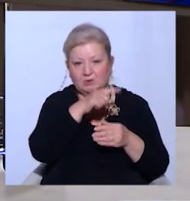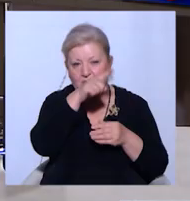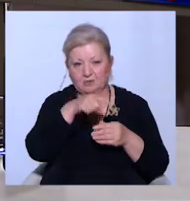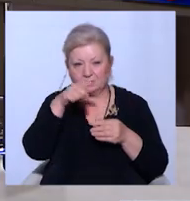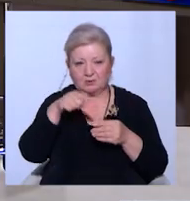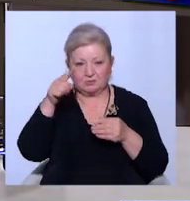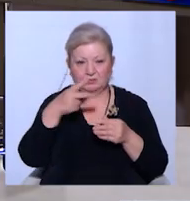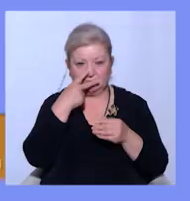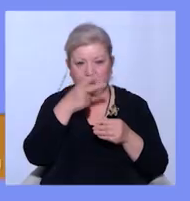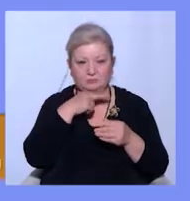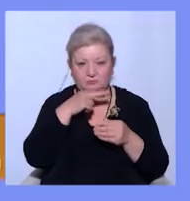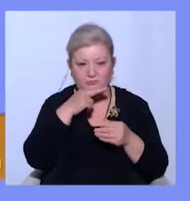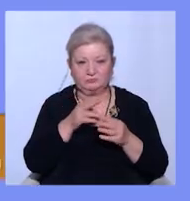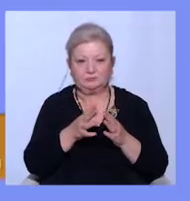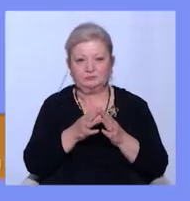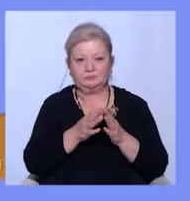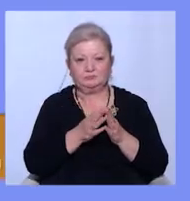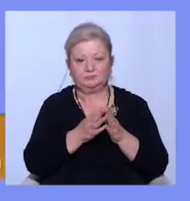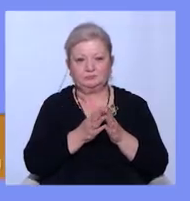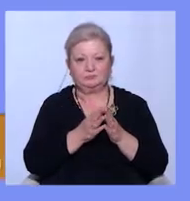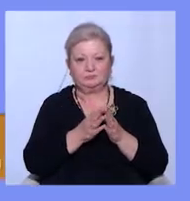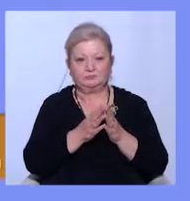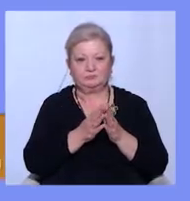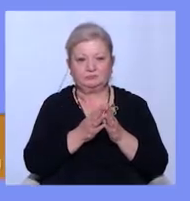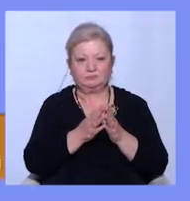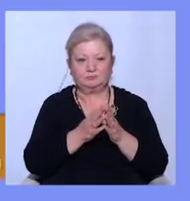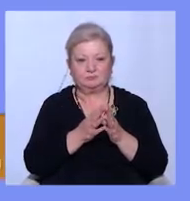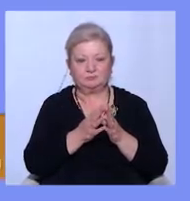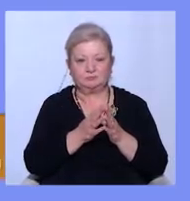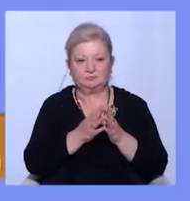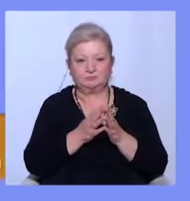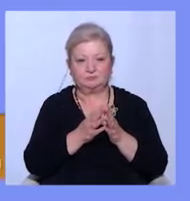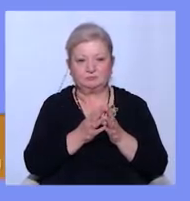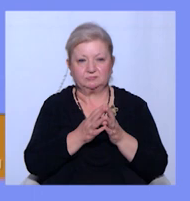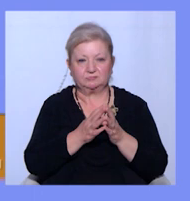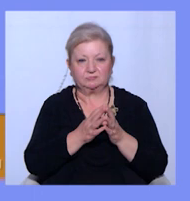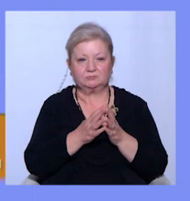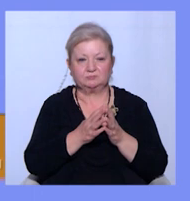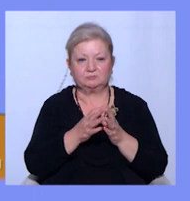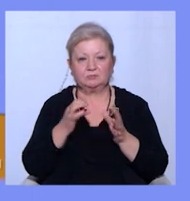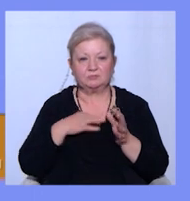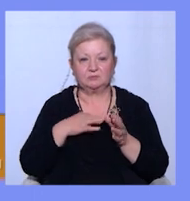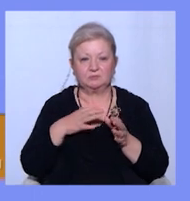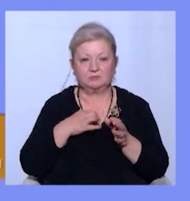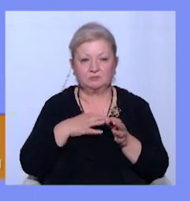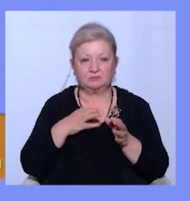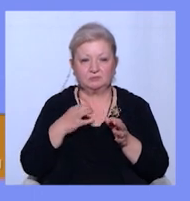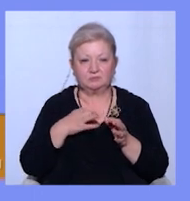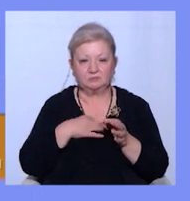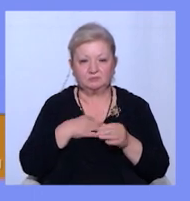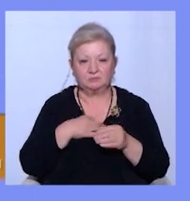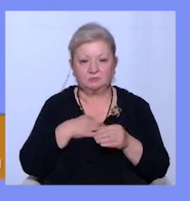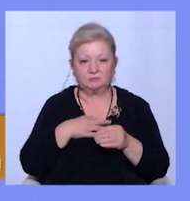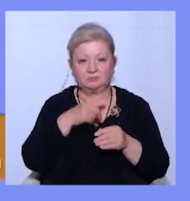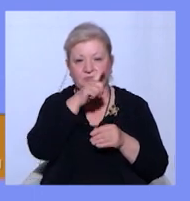გრაფიკი გვიჩვენებს, რომ სიჩქარის შეუცვლელად მოძრაობდა მთელი ამ დროის განმავლობაში, სანამ დაეცა